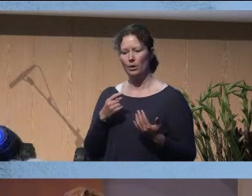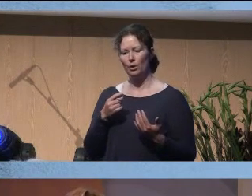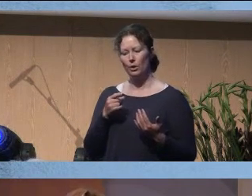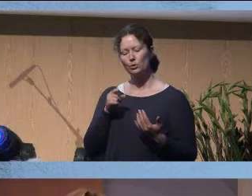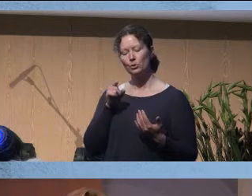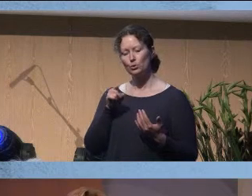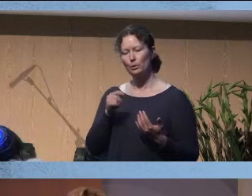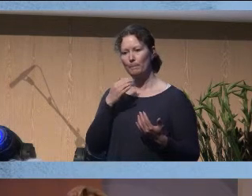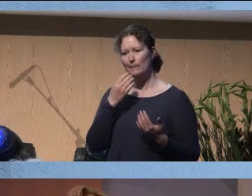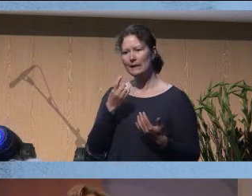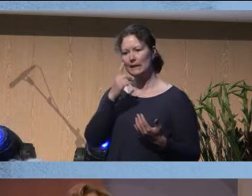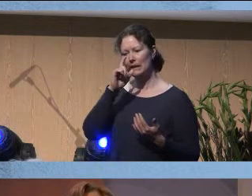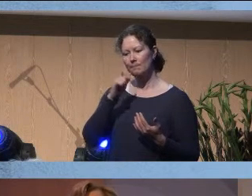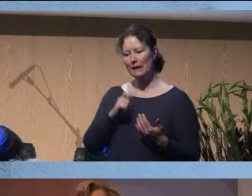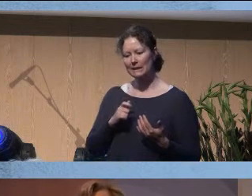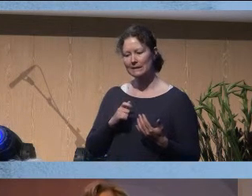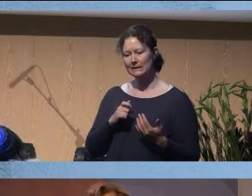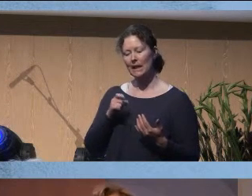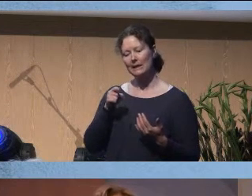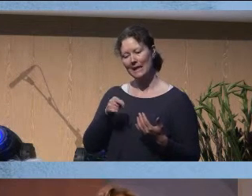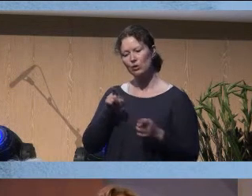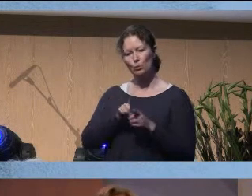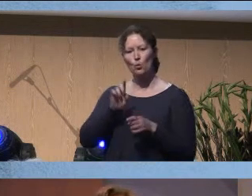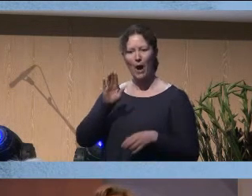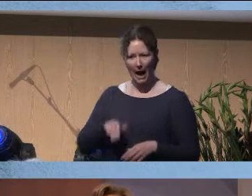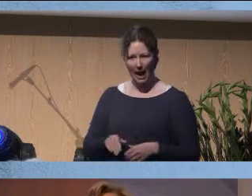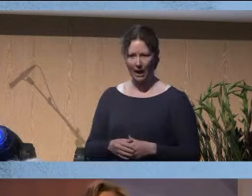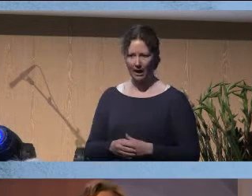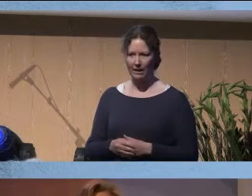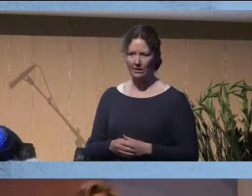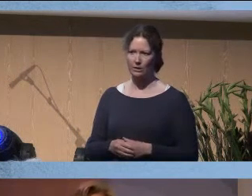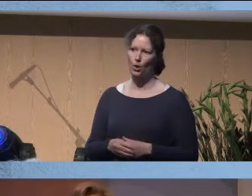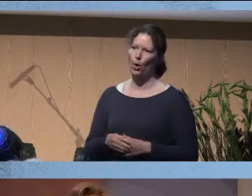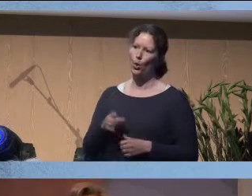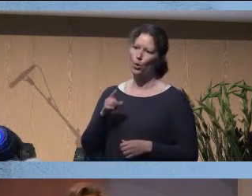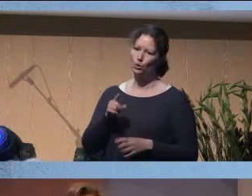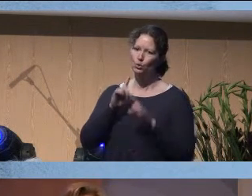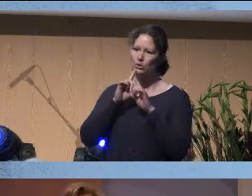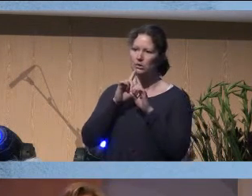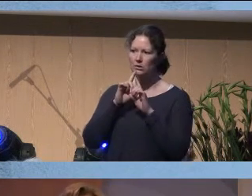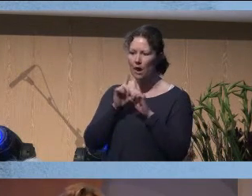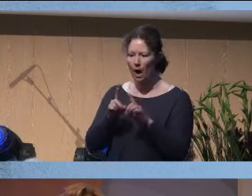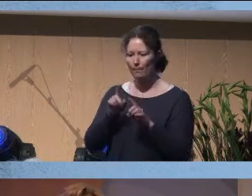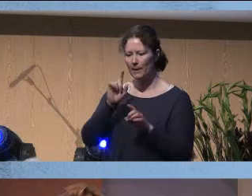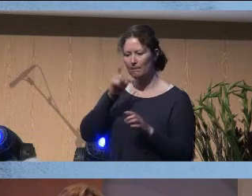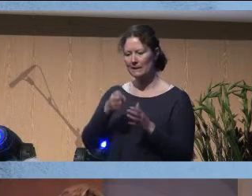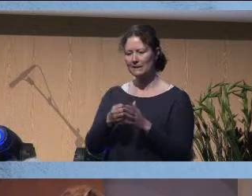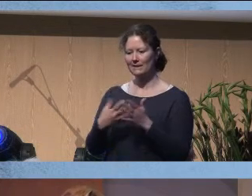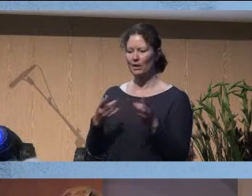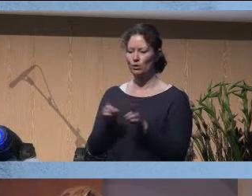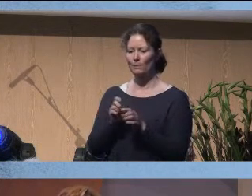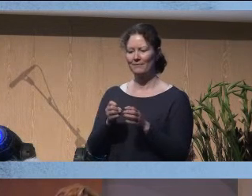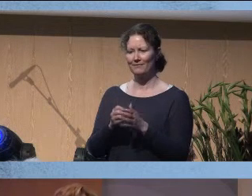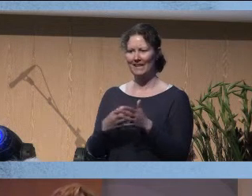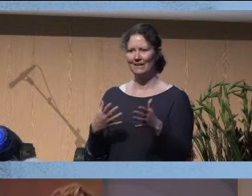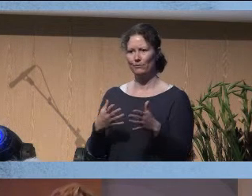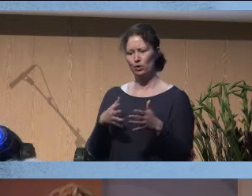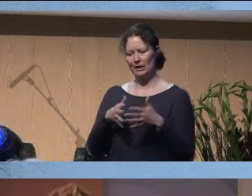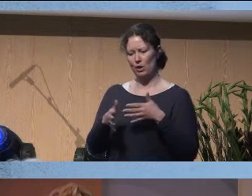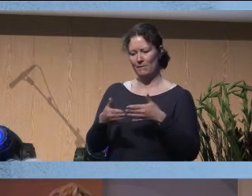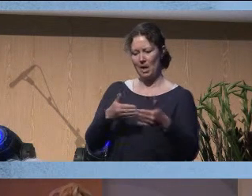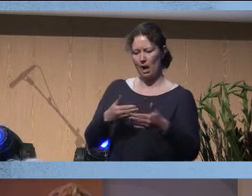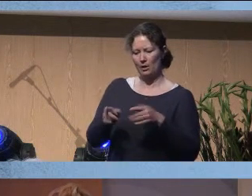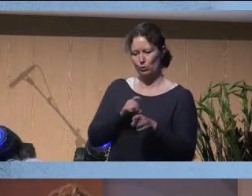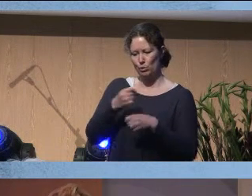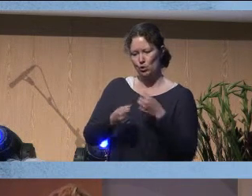du blir et menneske, du blir det menneske du er. Og du skaper menneskeverd som en verdi for oss gjennom de handlingene